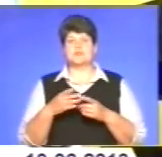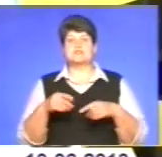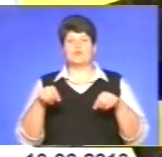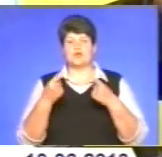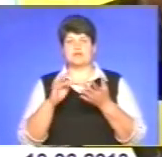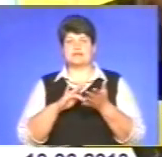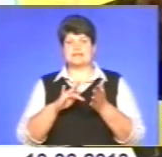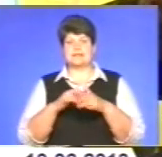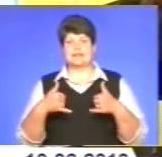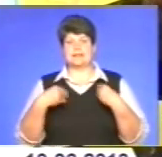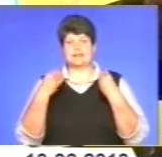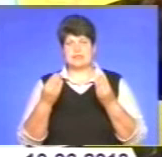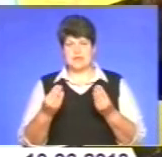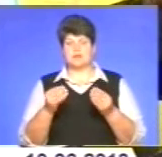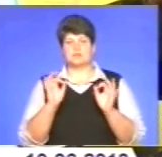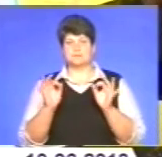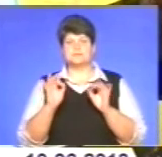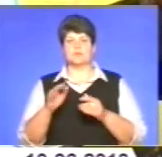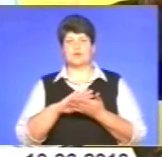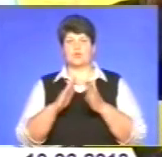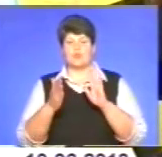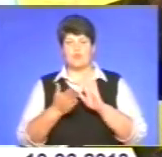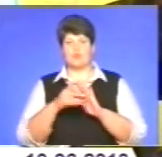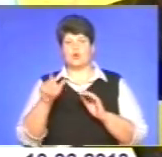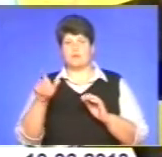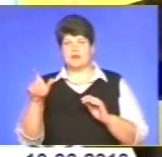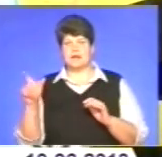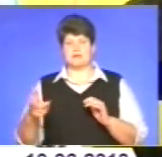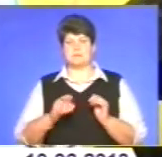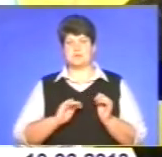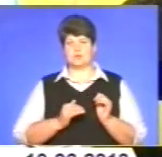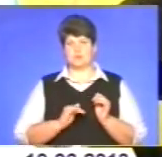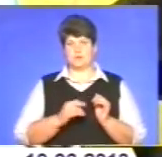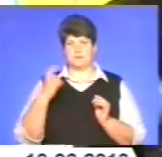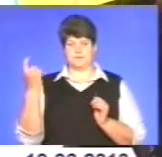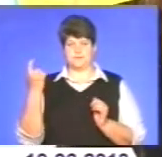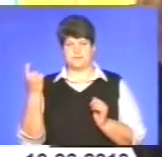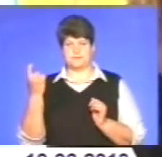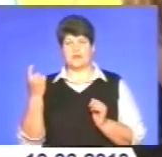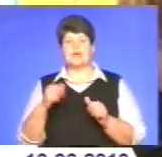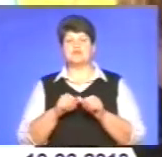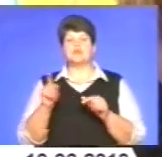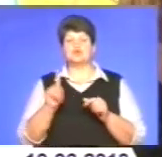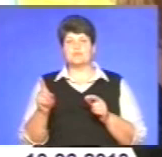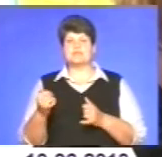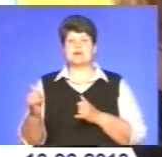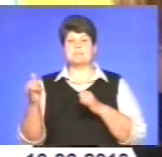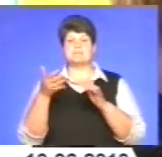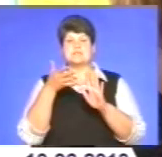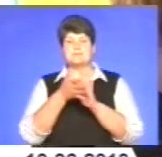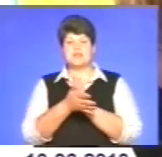доступних умов отримання адміністративних послуг громадянами та суб'єктами господарювання, щоб забезпечити прозорість